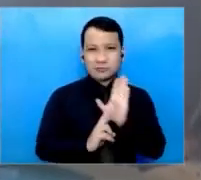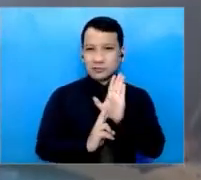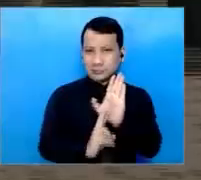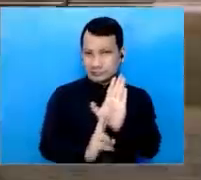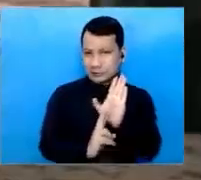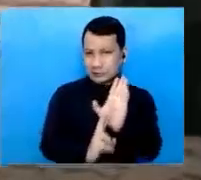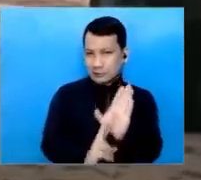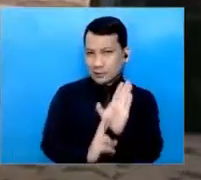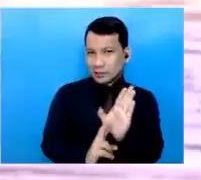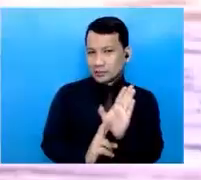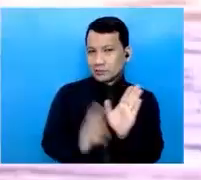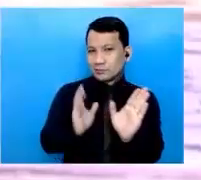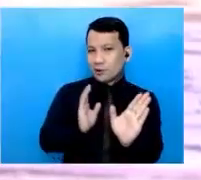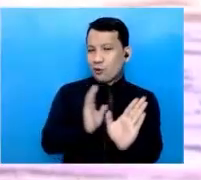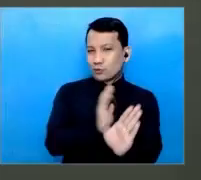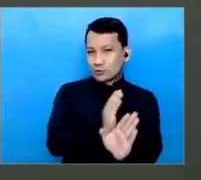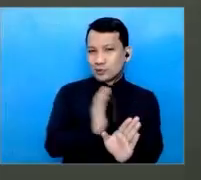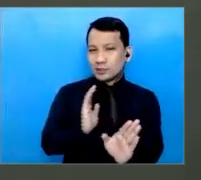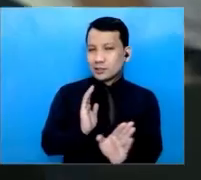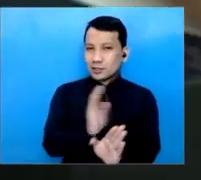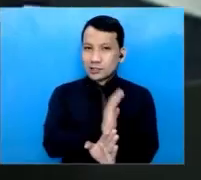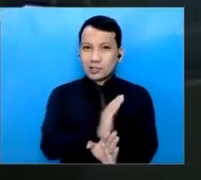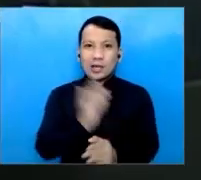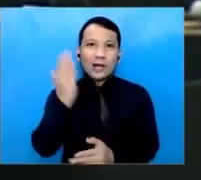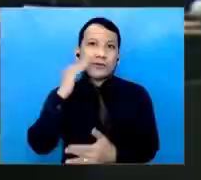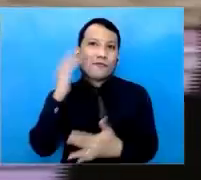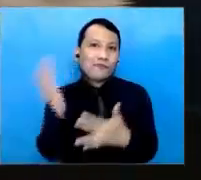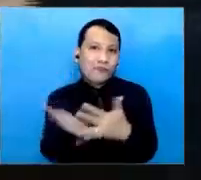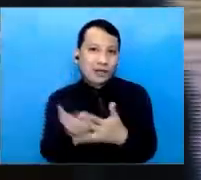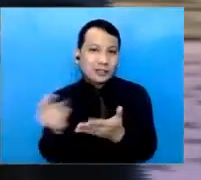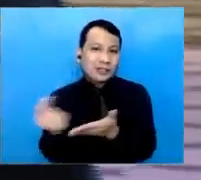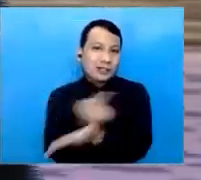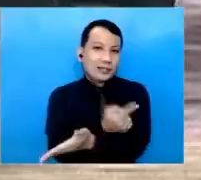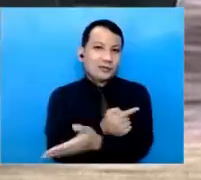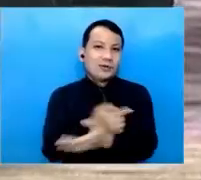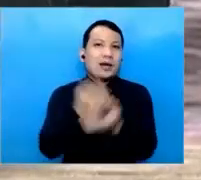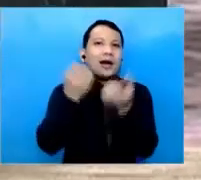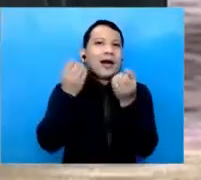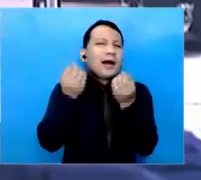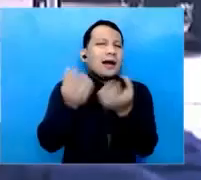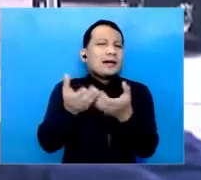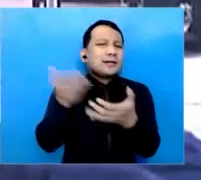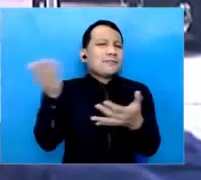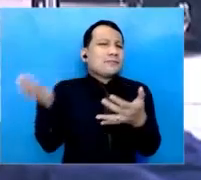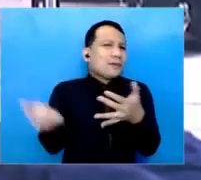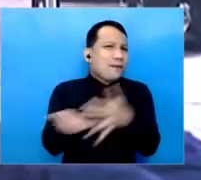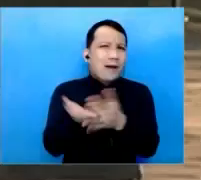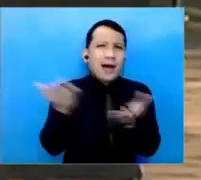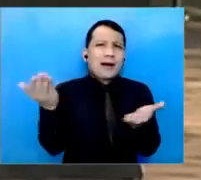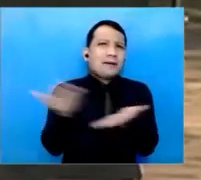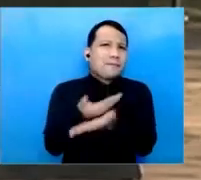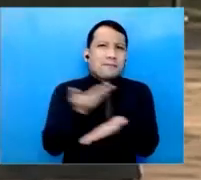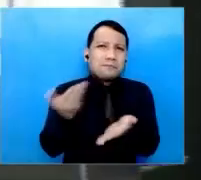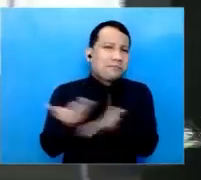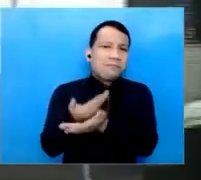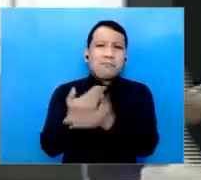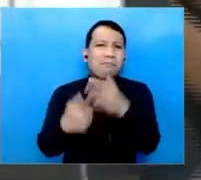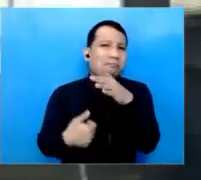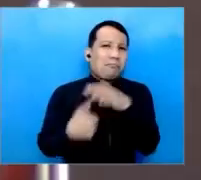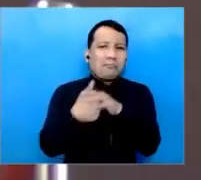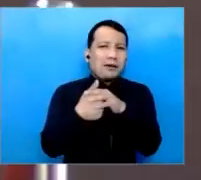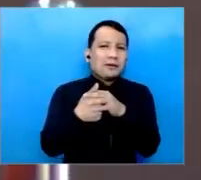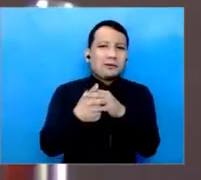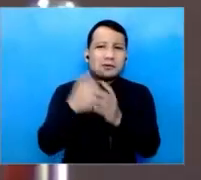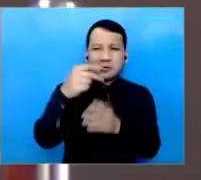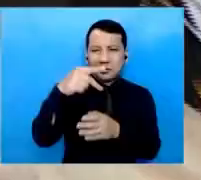lipunan. Kaya nga nung filing ng COC nung isang linggo, ay dagsa ang mga bagong usbong na party list. Dumarami ang concerns kasi ng